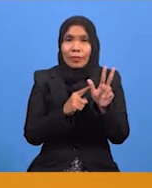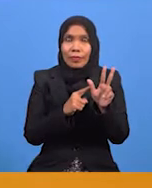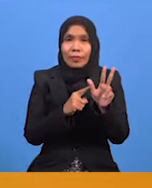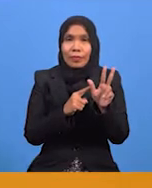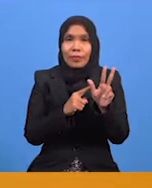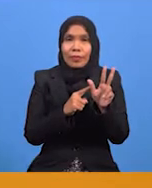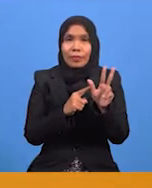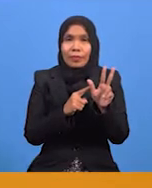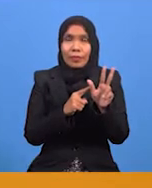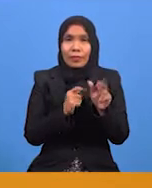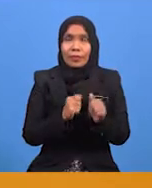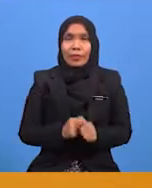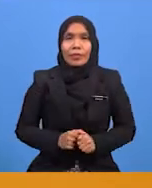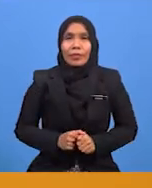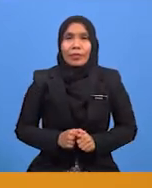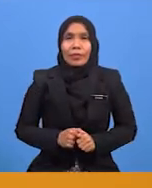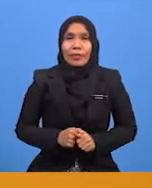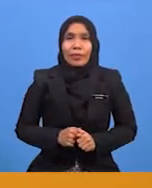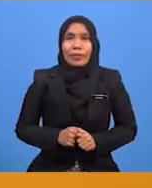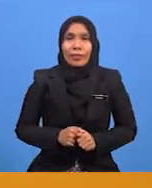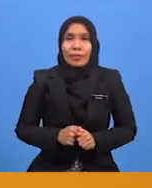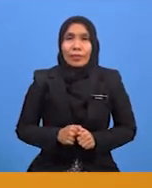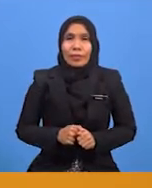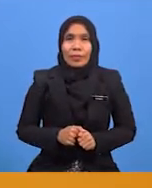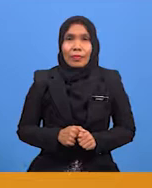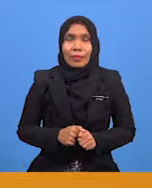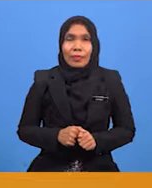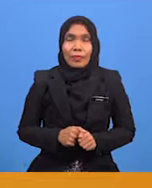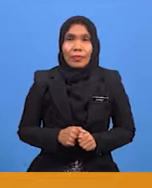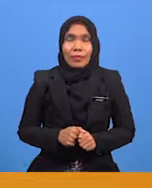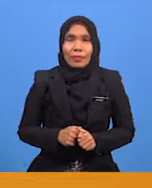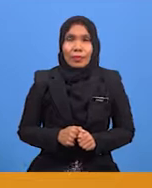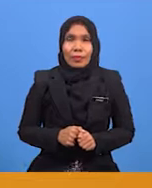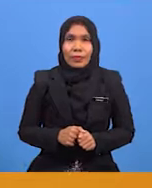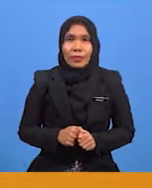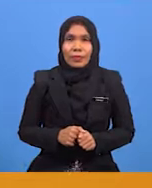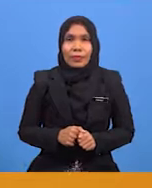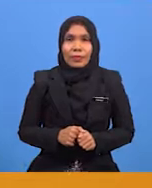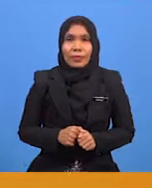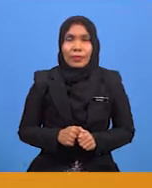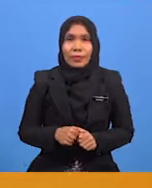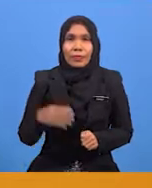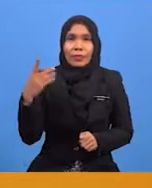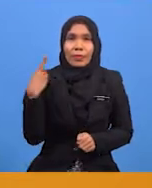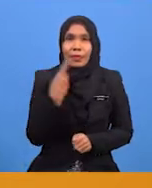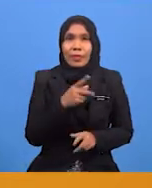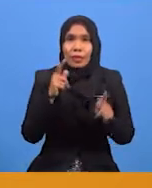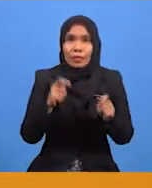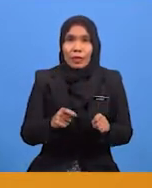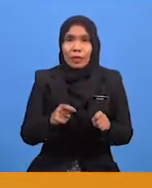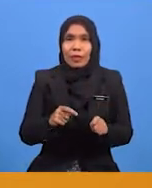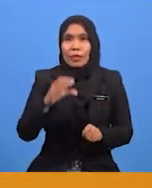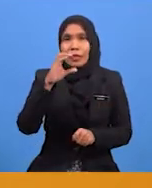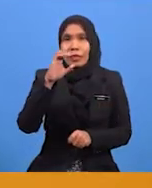dari sajak pesan lelaki kecil kepada gadis kampus ialah kita mestilah